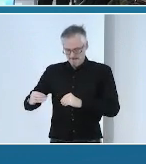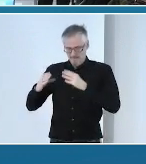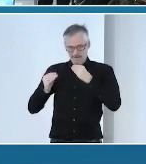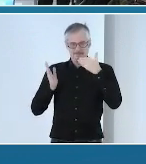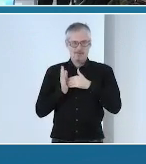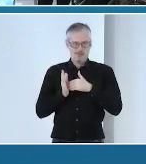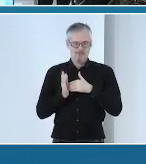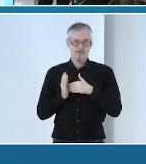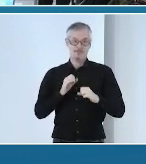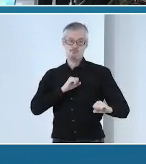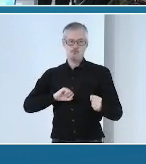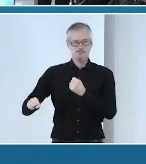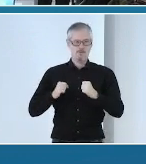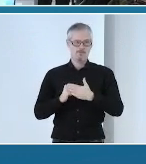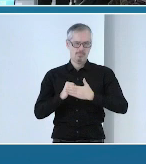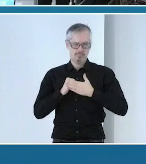donc,